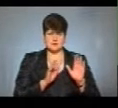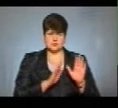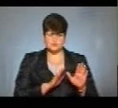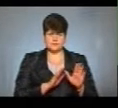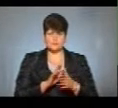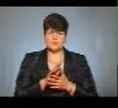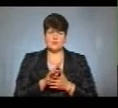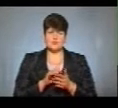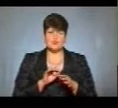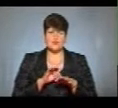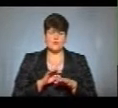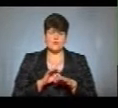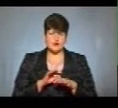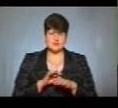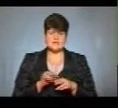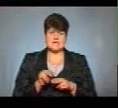Проводяться